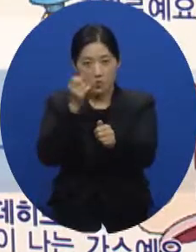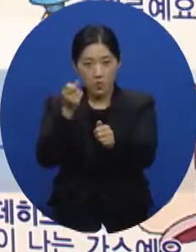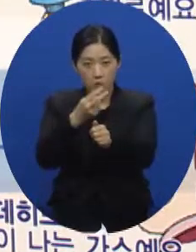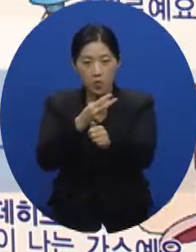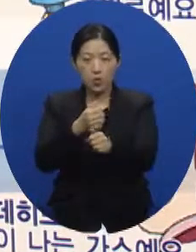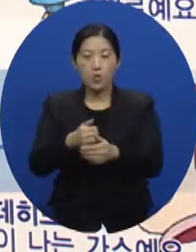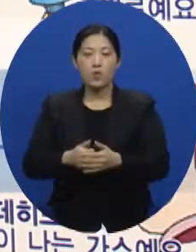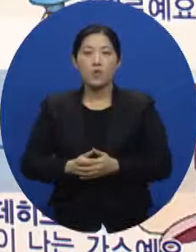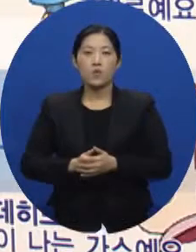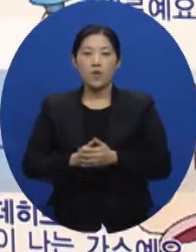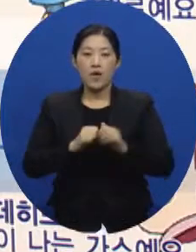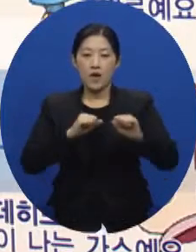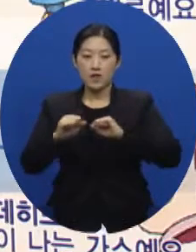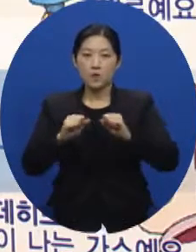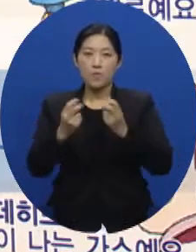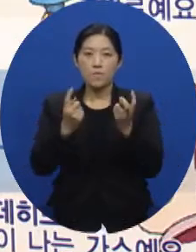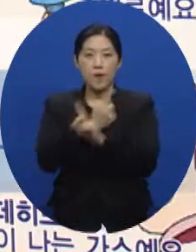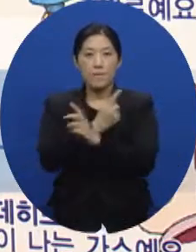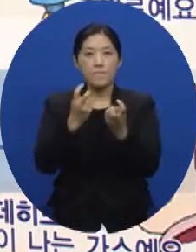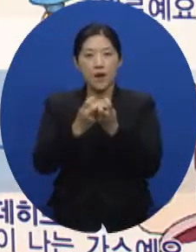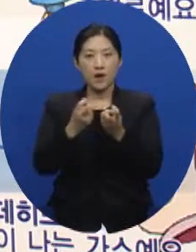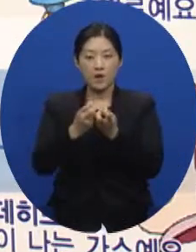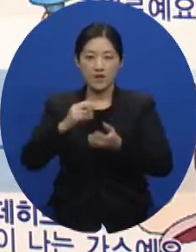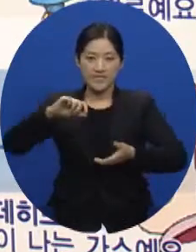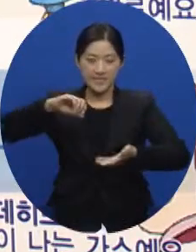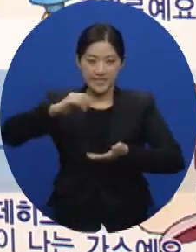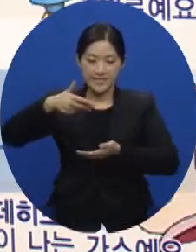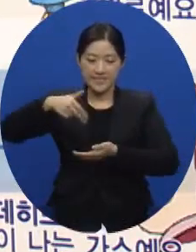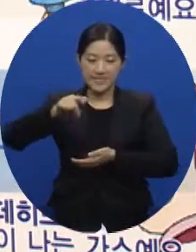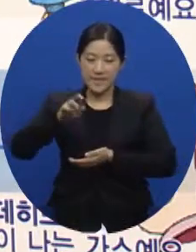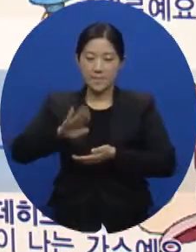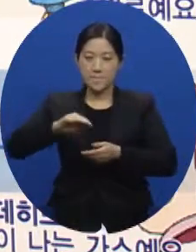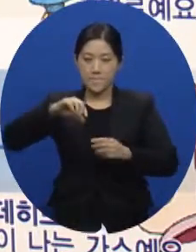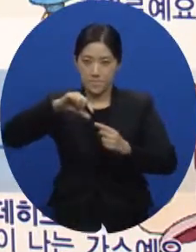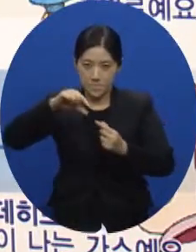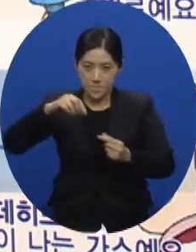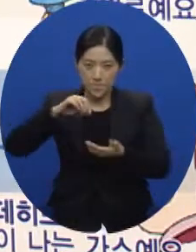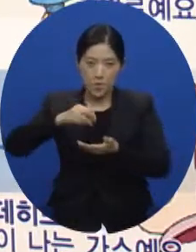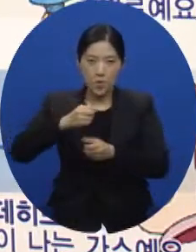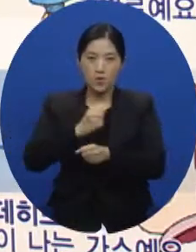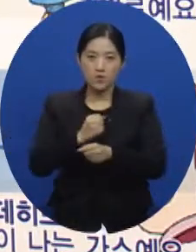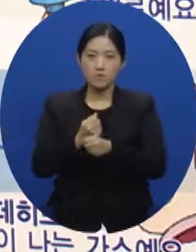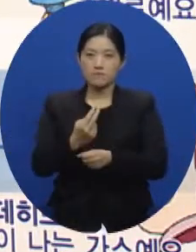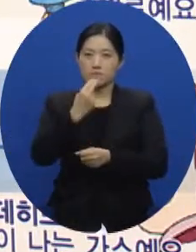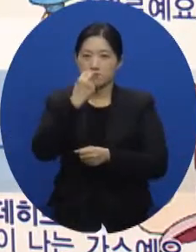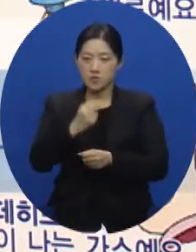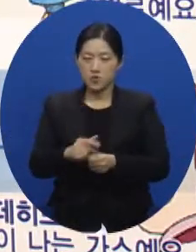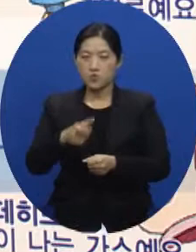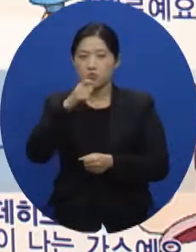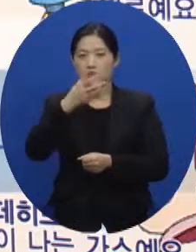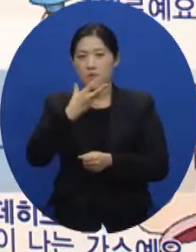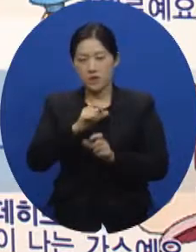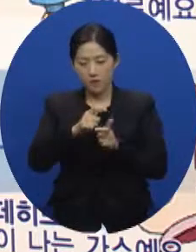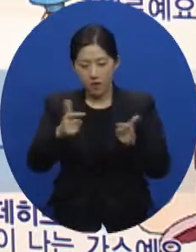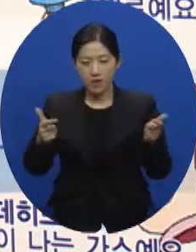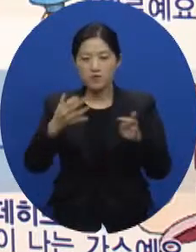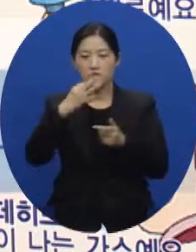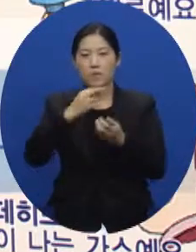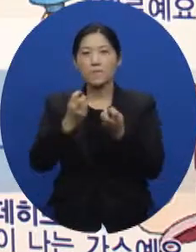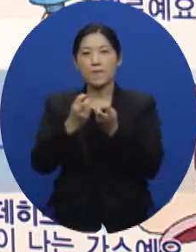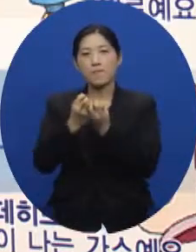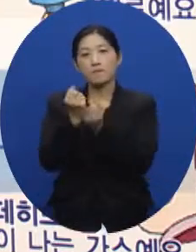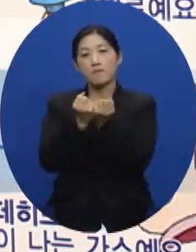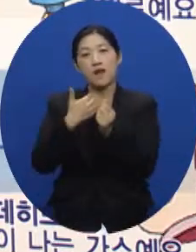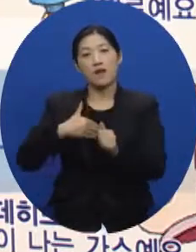그 외에도 이제 행동요법으로 지압봉과 또 심호흡법, 물 마시기 뭐 이런 많은 금연에 도움이 되는